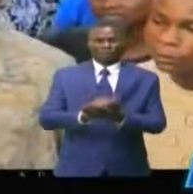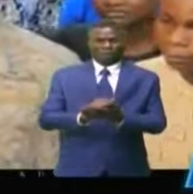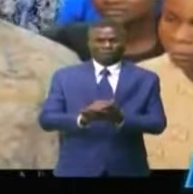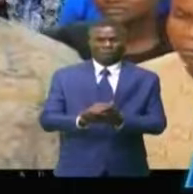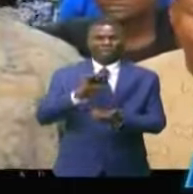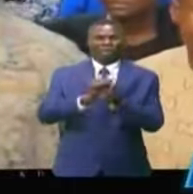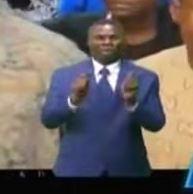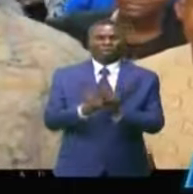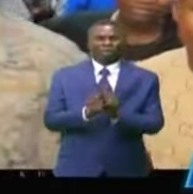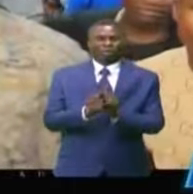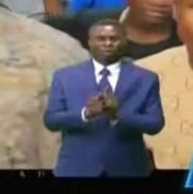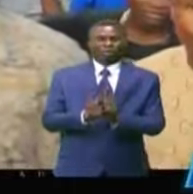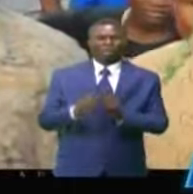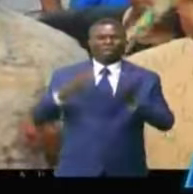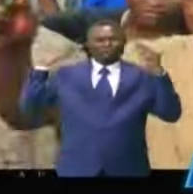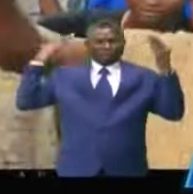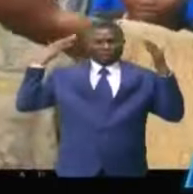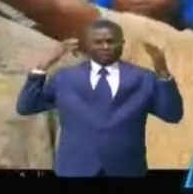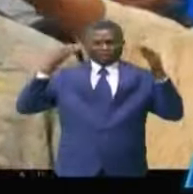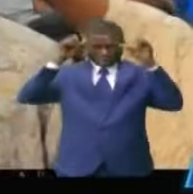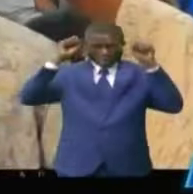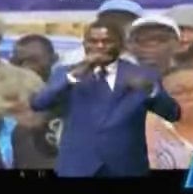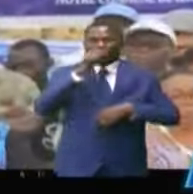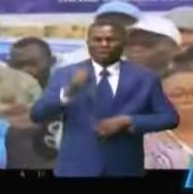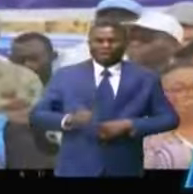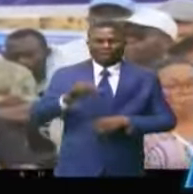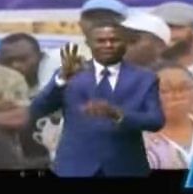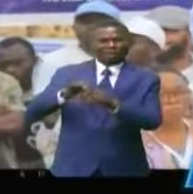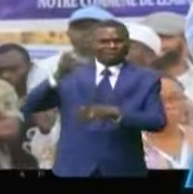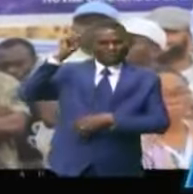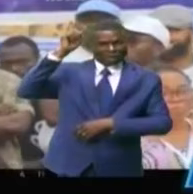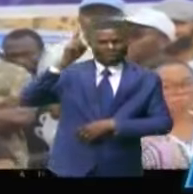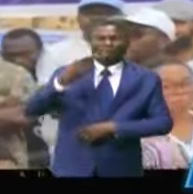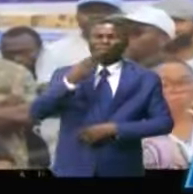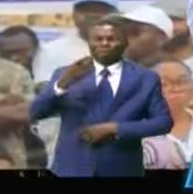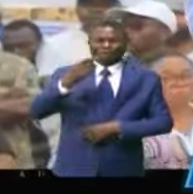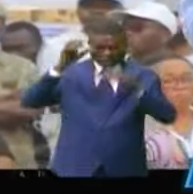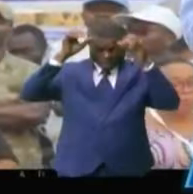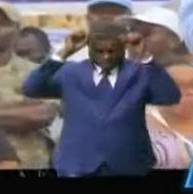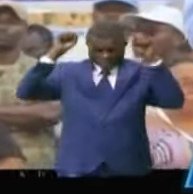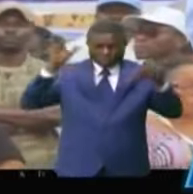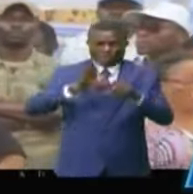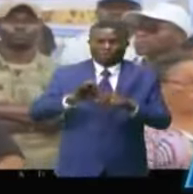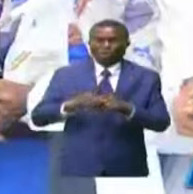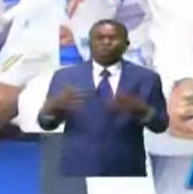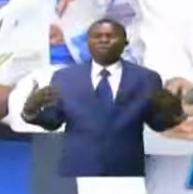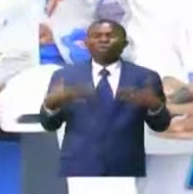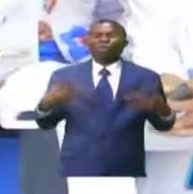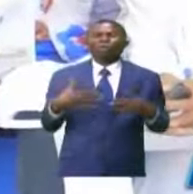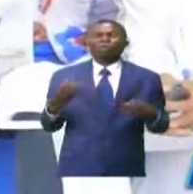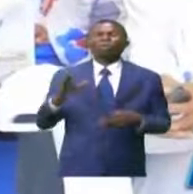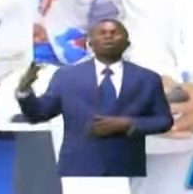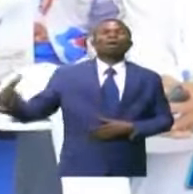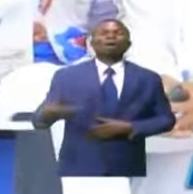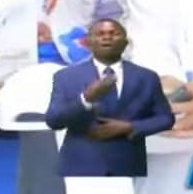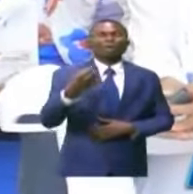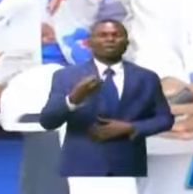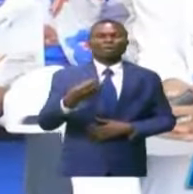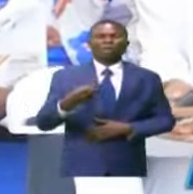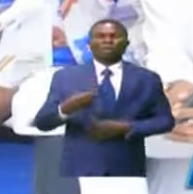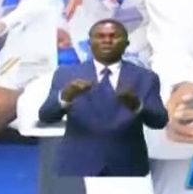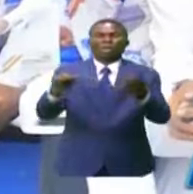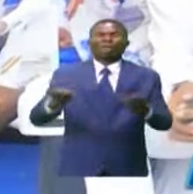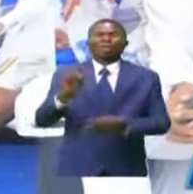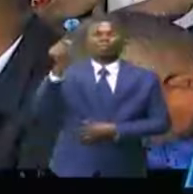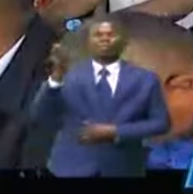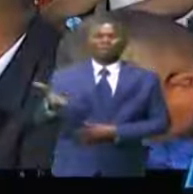question des propos de Corneille Nanga, Augustin Kabuya précise que Nanga est infusqué parce qu'on lui avait confisqué ses carrés miniers.